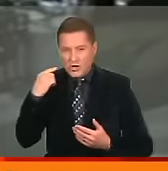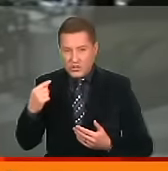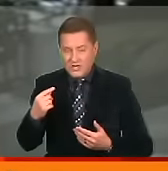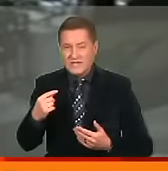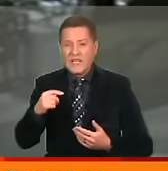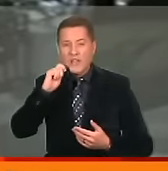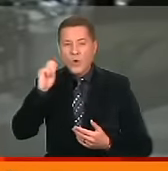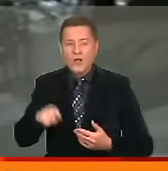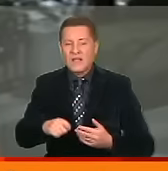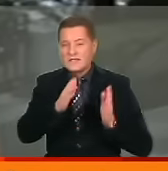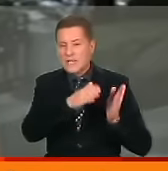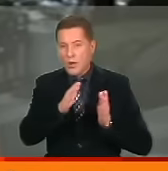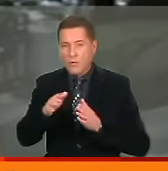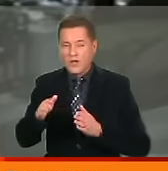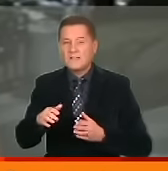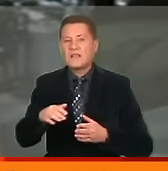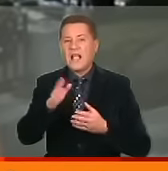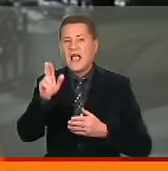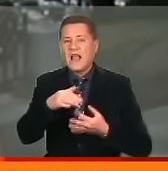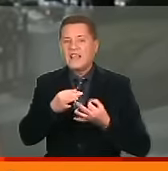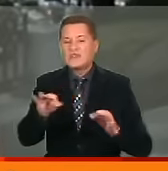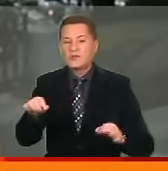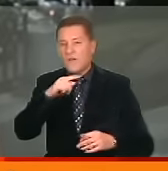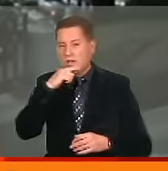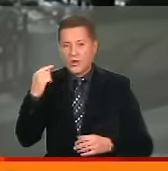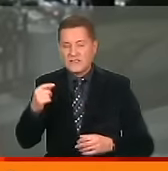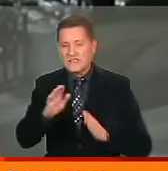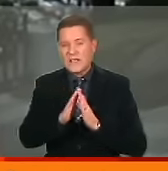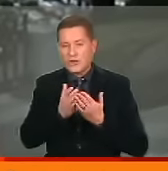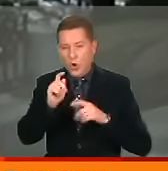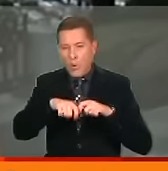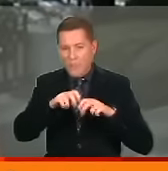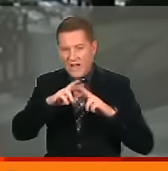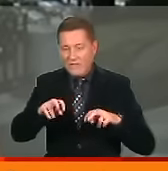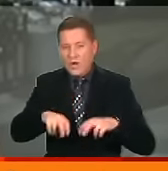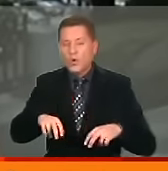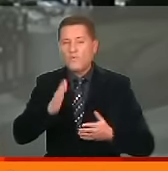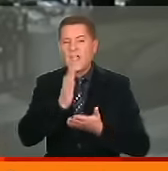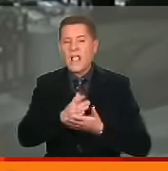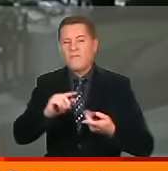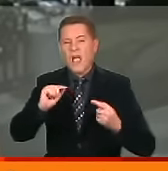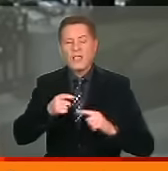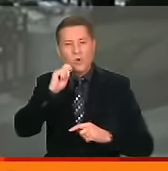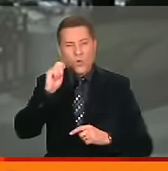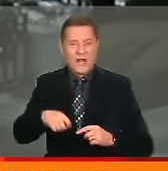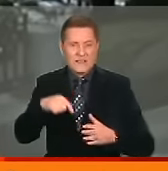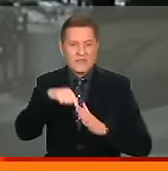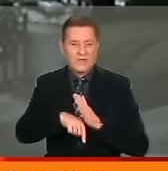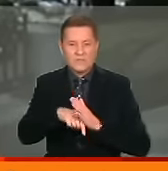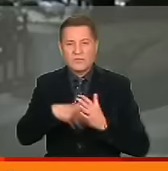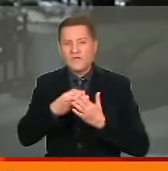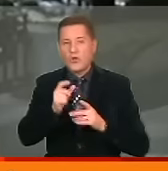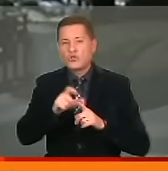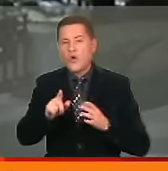передбачає ліцензування російських книжок та їхню ретельну перевірку на наявність антиукраїнського змісту. Тепер своє слово